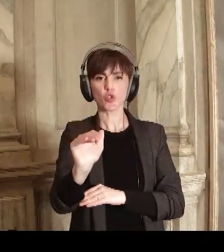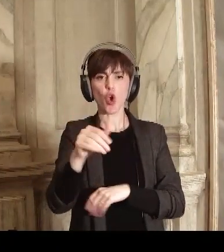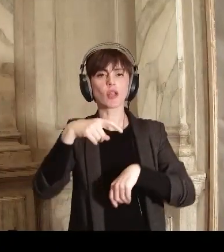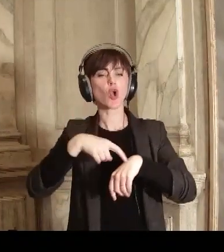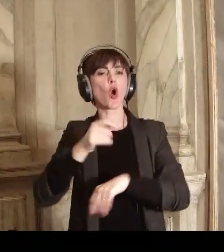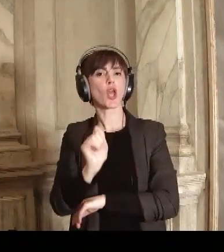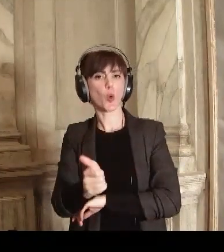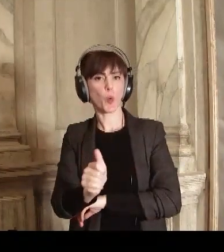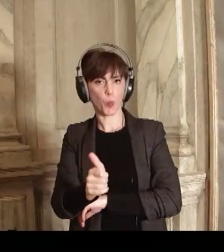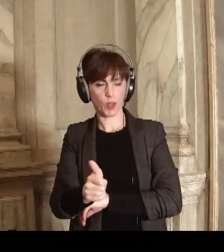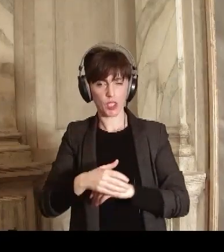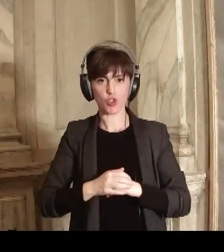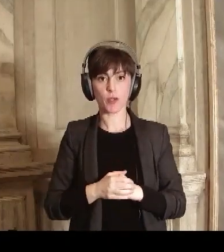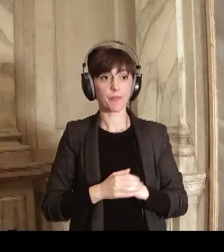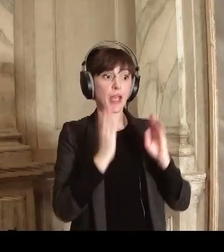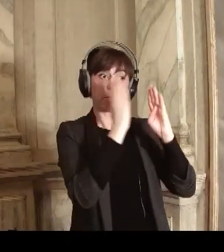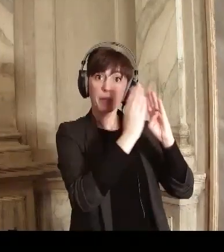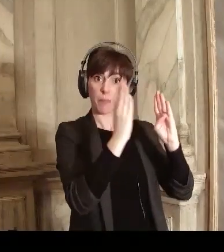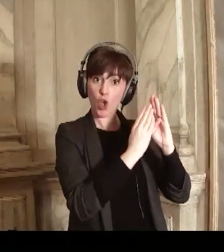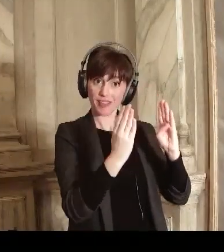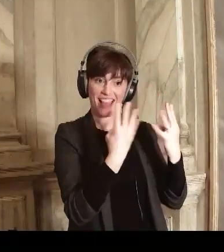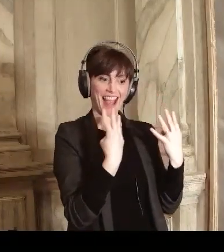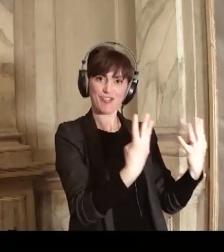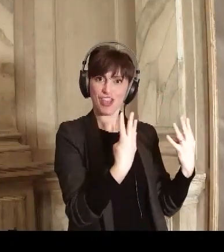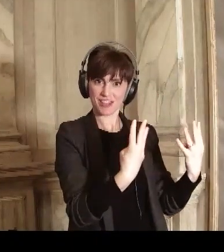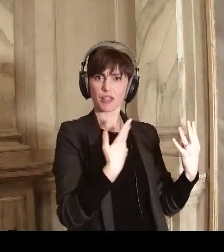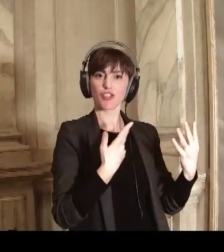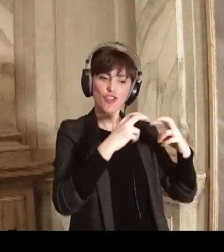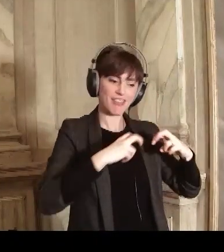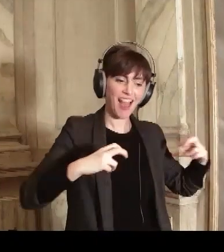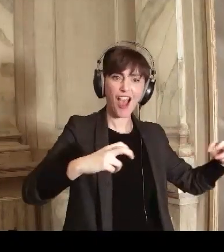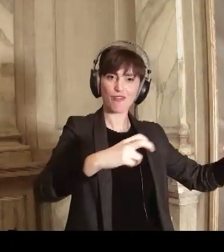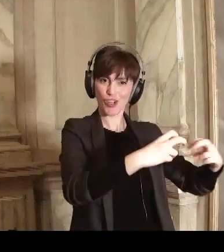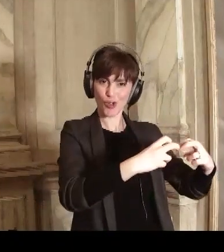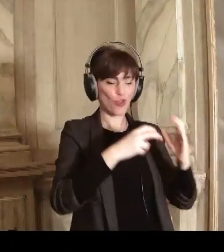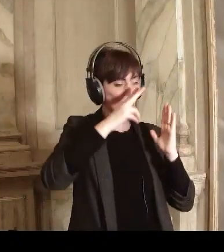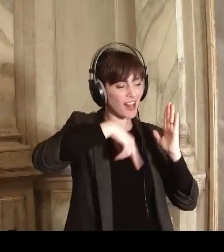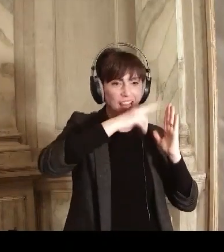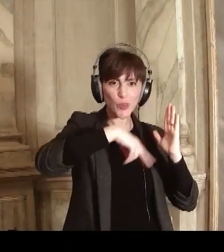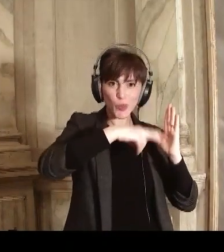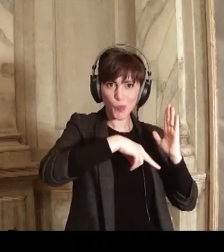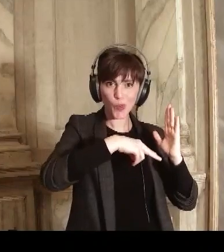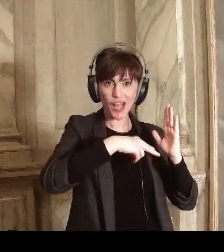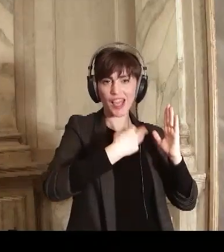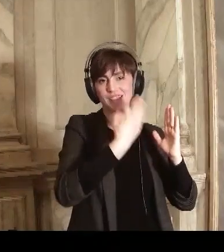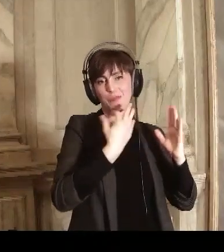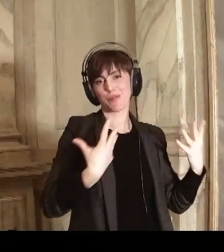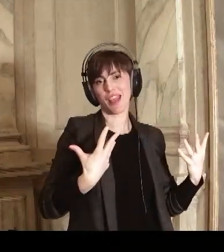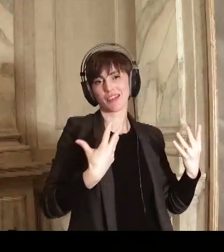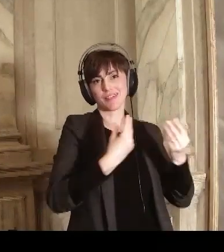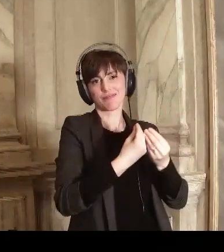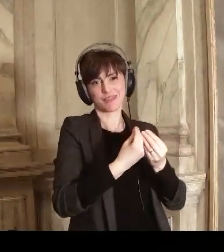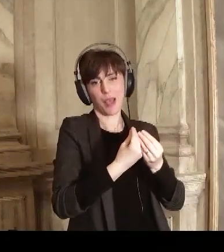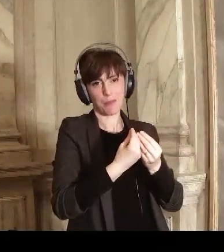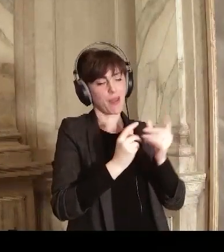ai Giardini. Ci saranno tavole rotonde, lecture dei protagonisti del festival, per esempio